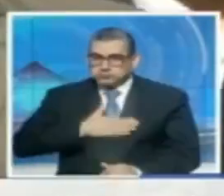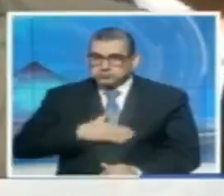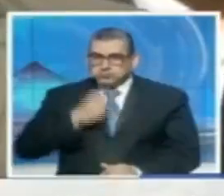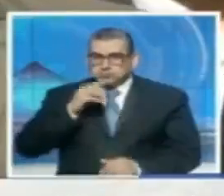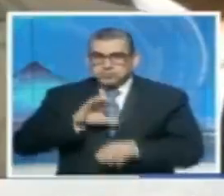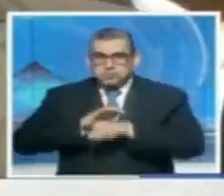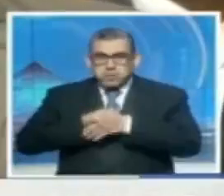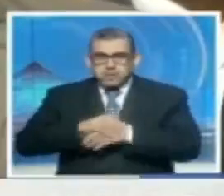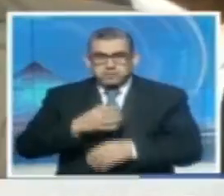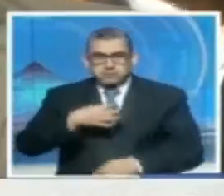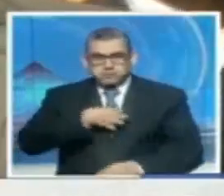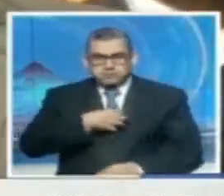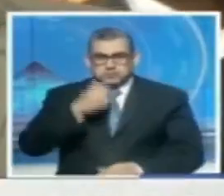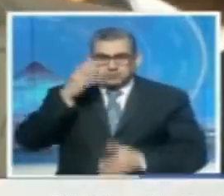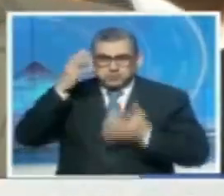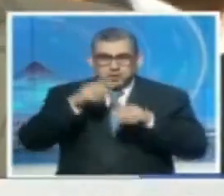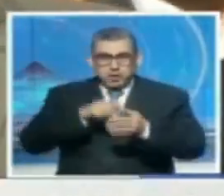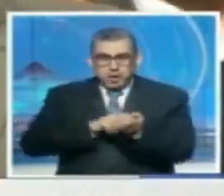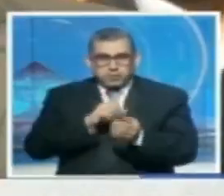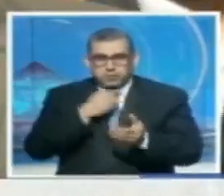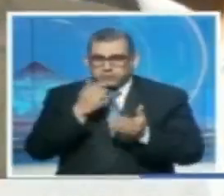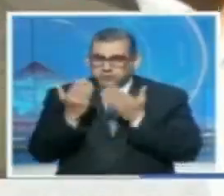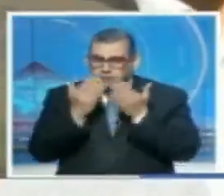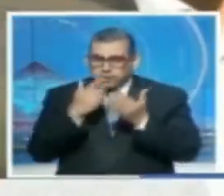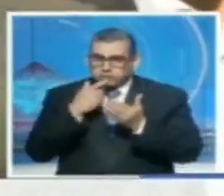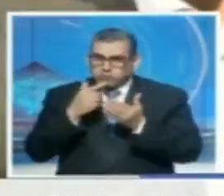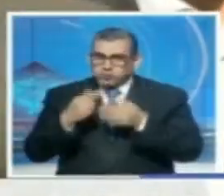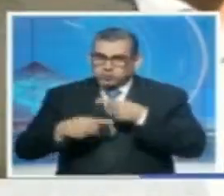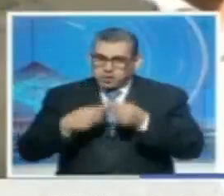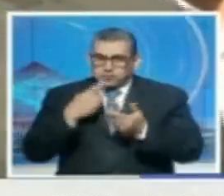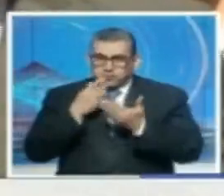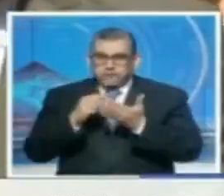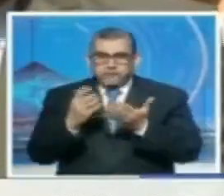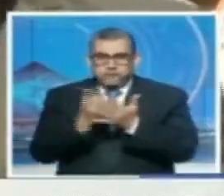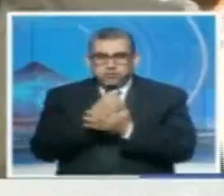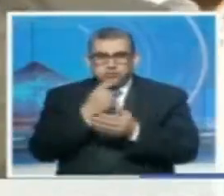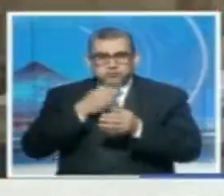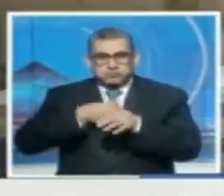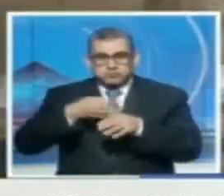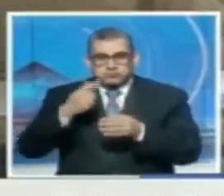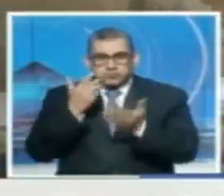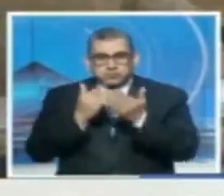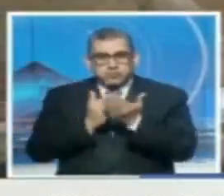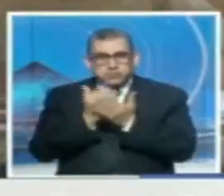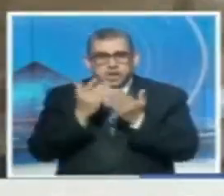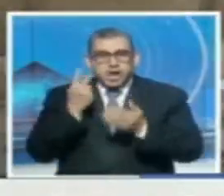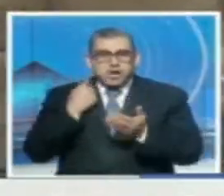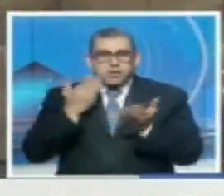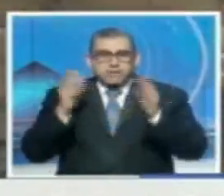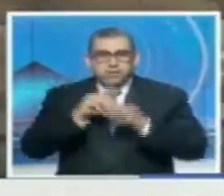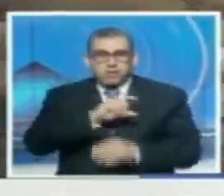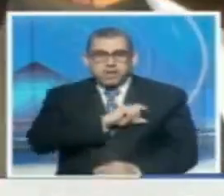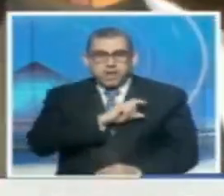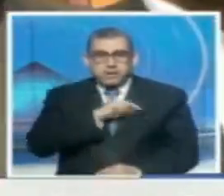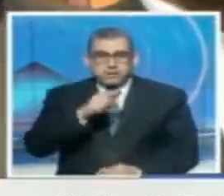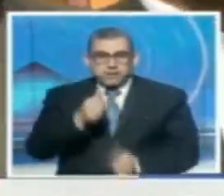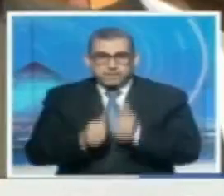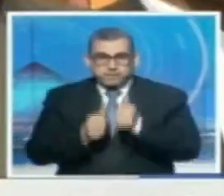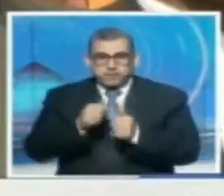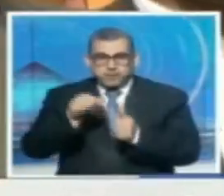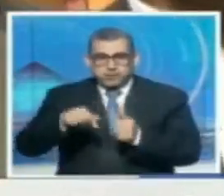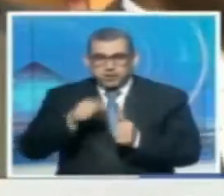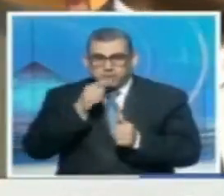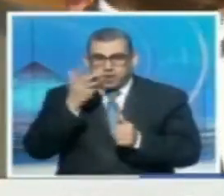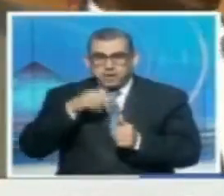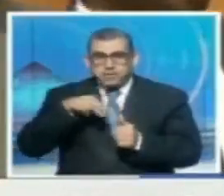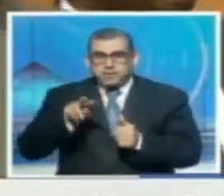مضغوطين، عندهم فرصة ان هم يراجعوا، عندهم فرصة ان هم يستذكروا دروسهم. في عدد كبير من الطلبة بيقدموا الامتحان، حوالي